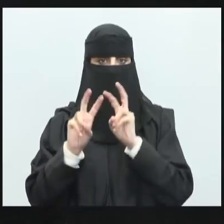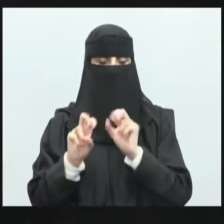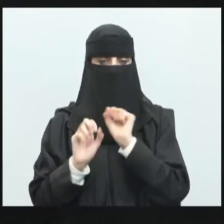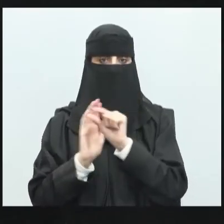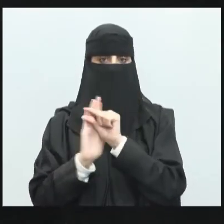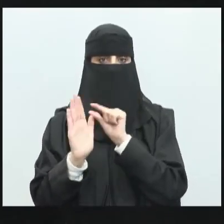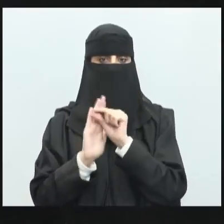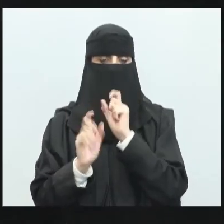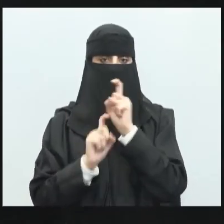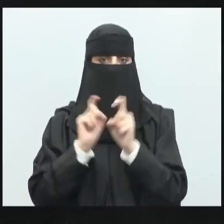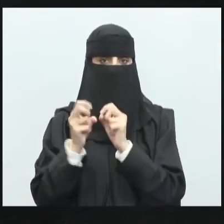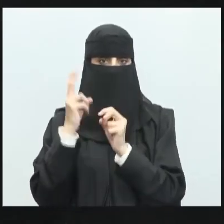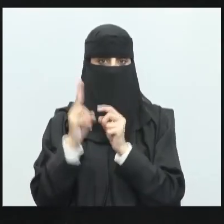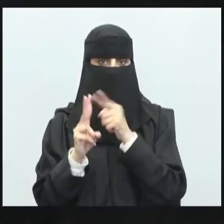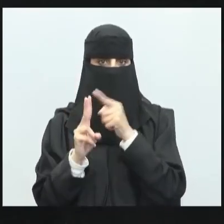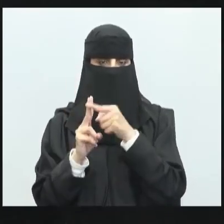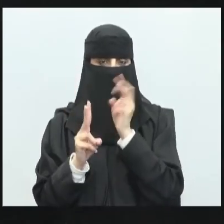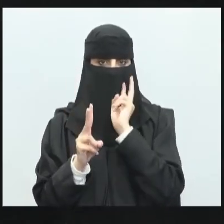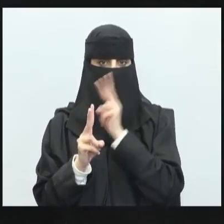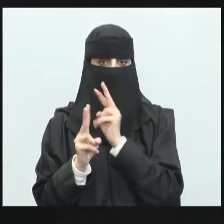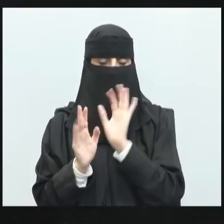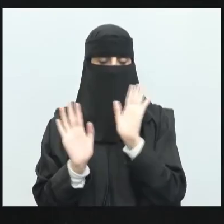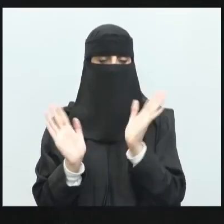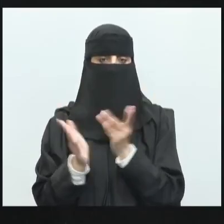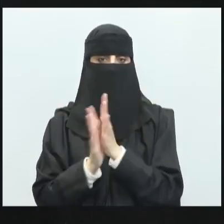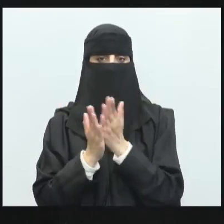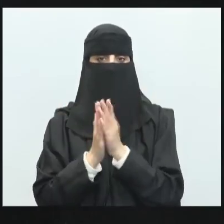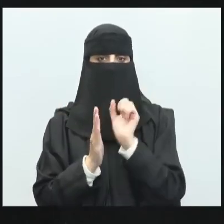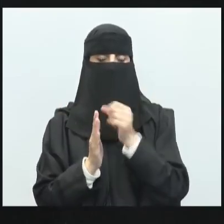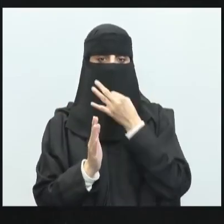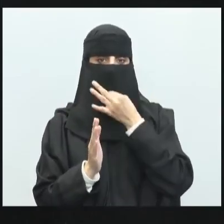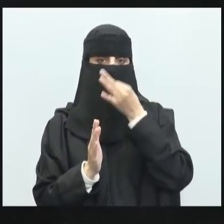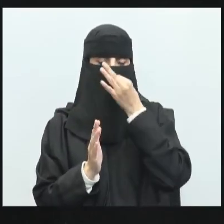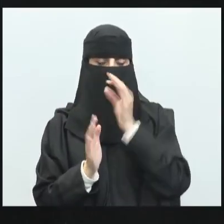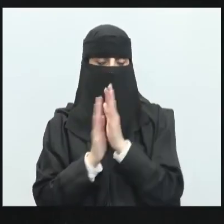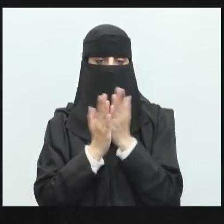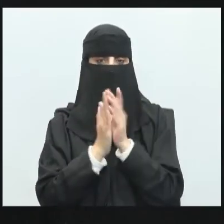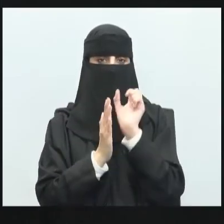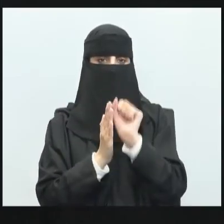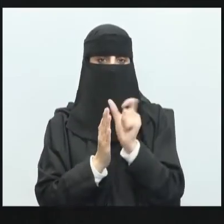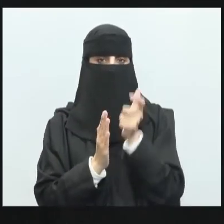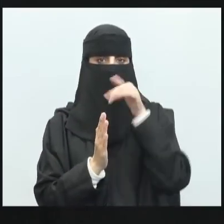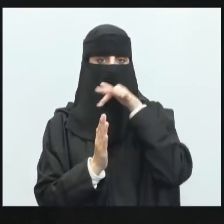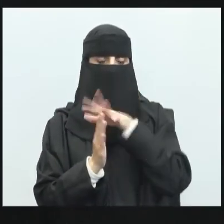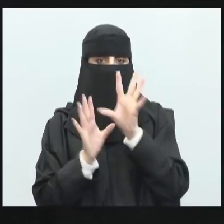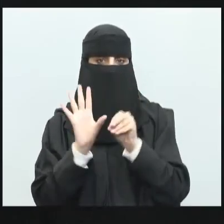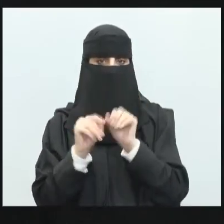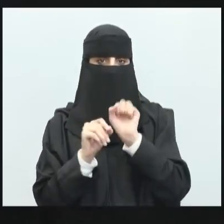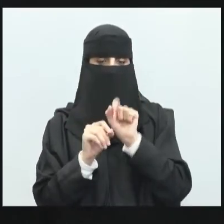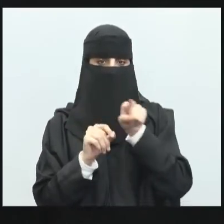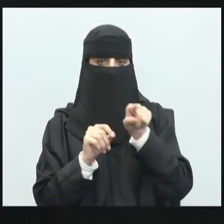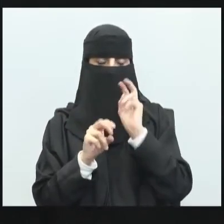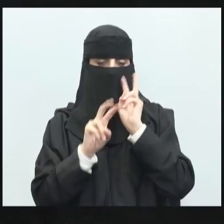هذين السؤالين في احدى كتب السيره واكتبوا عنه